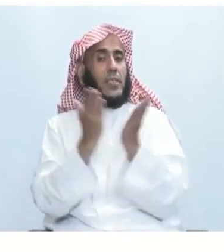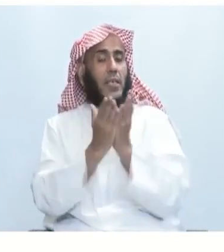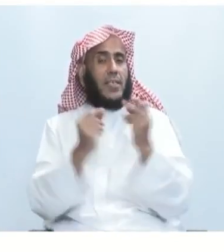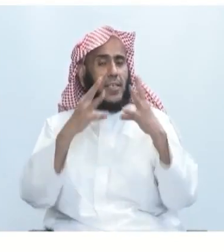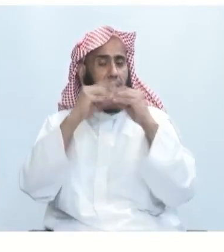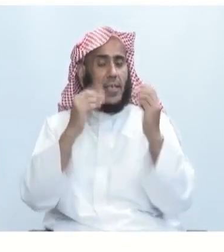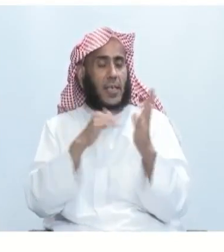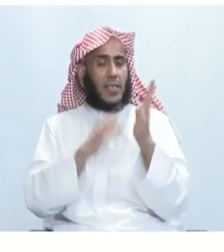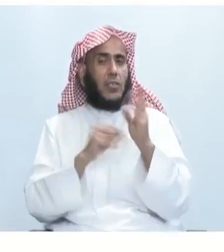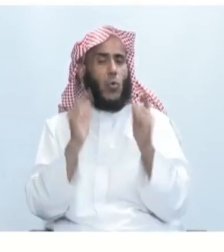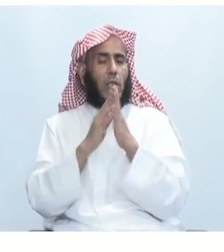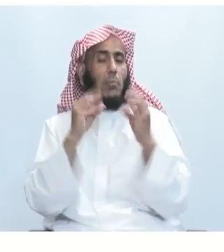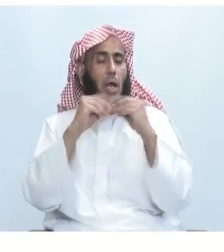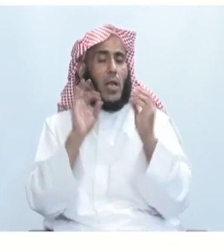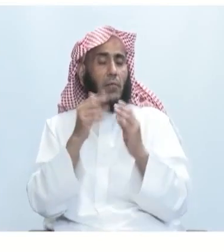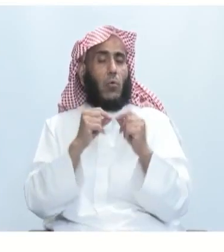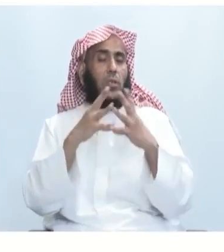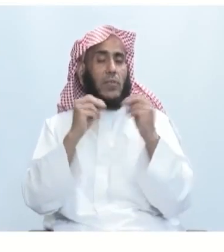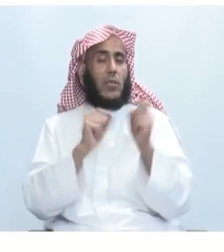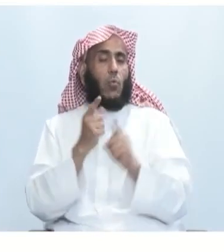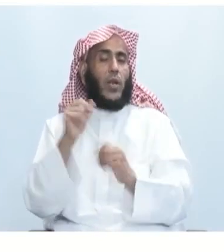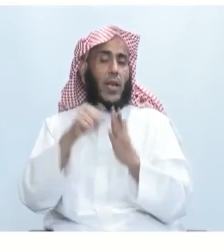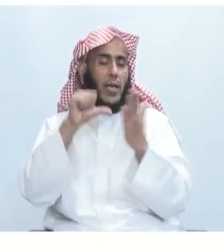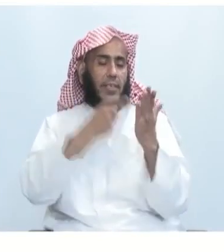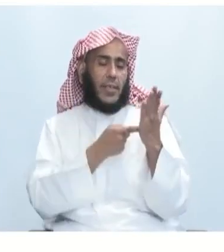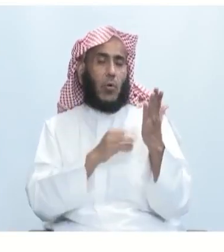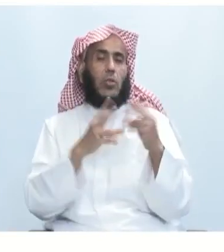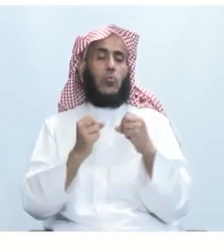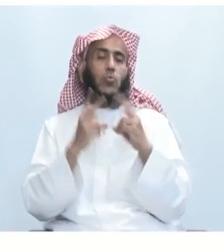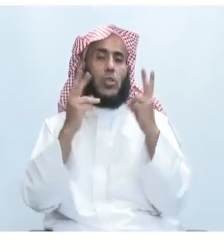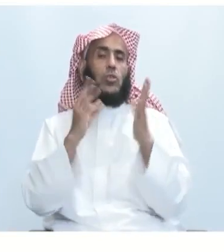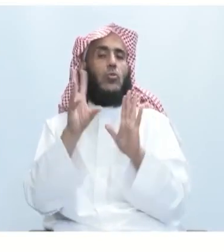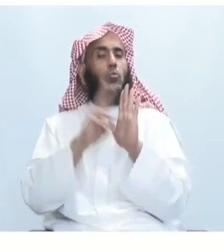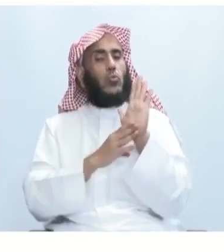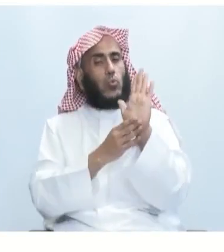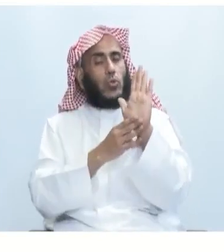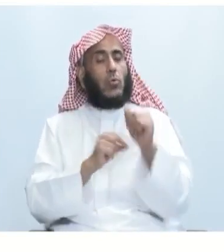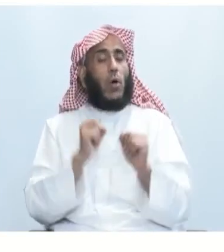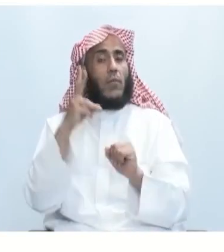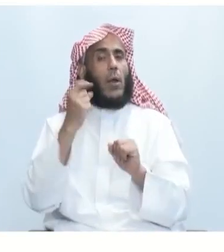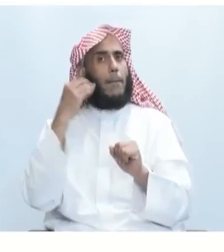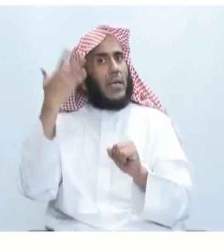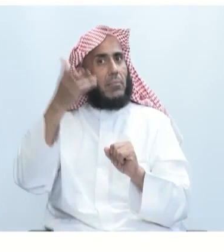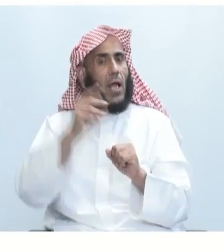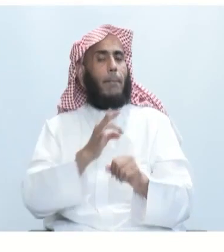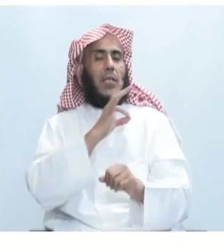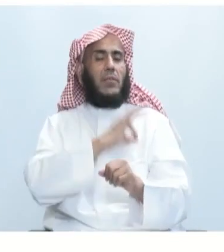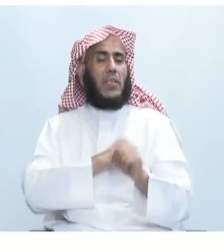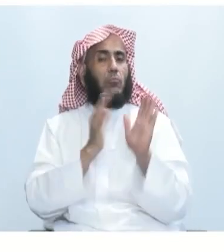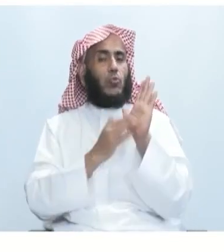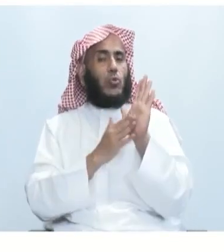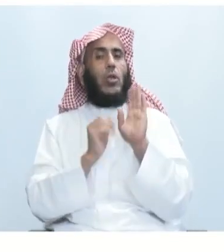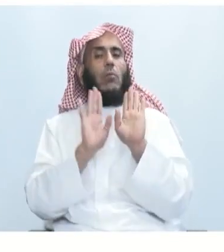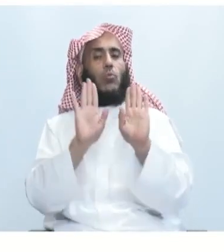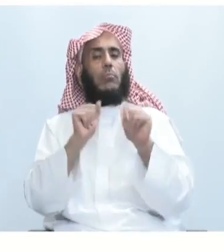للنص المقروء تحدد معانيه الحرفيه والتفسير والنقديه ايضا تنتج نصوصا وافكار من ابداعك بالاستفاده من النصوص